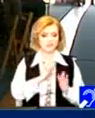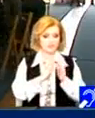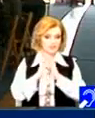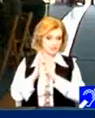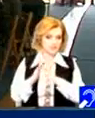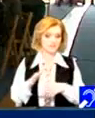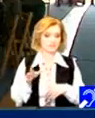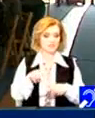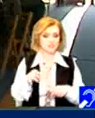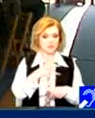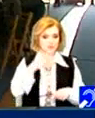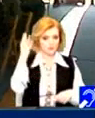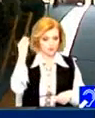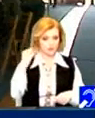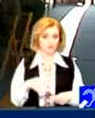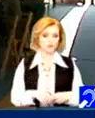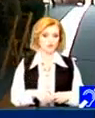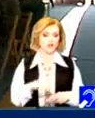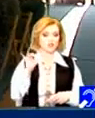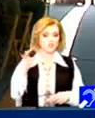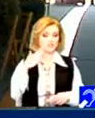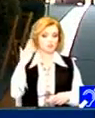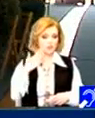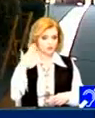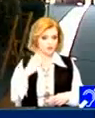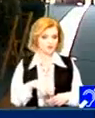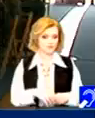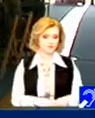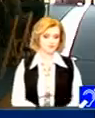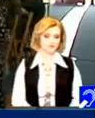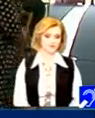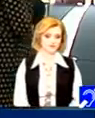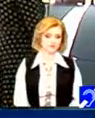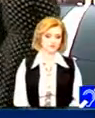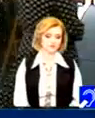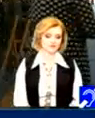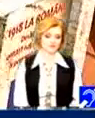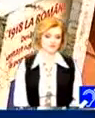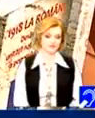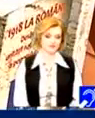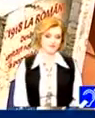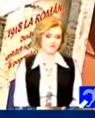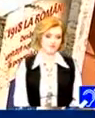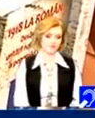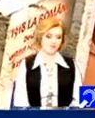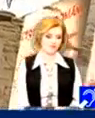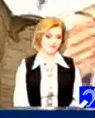atât din Republica Moldova cât și din România și pune în valoare o parte